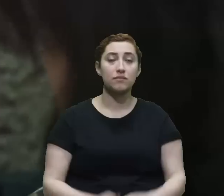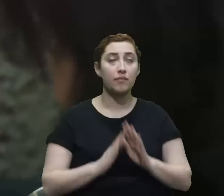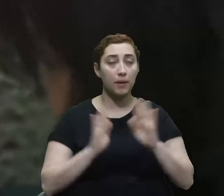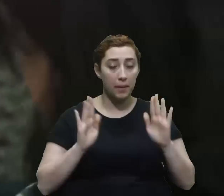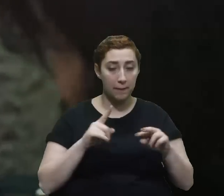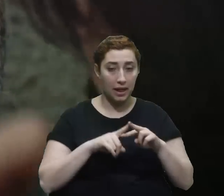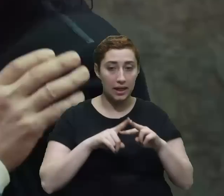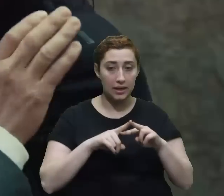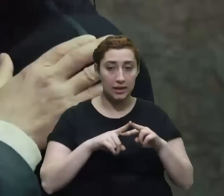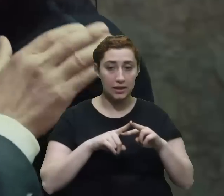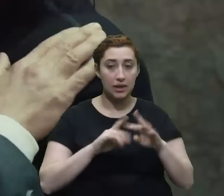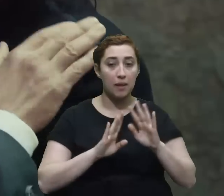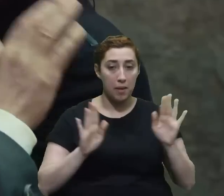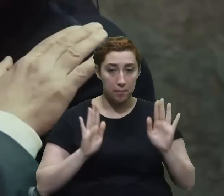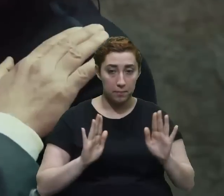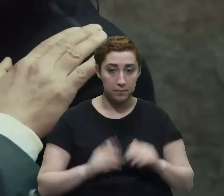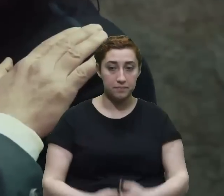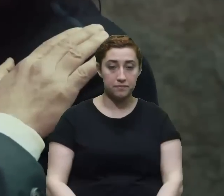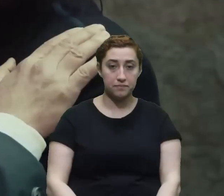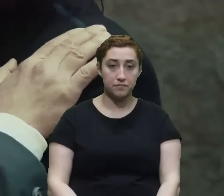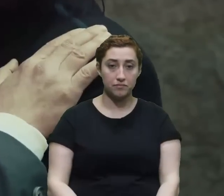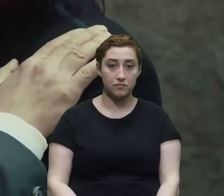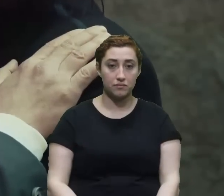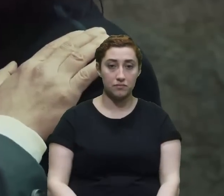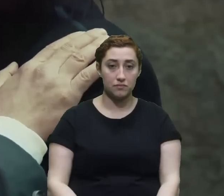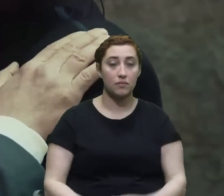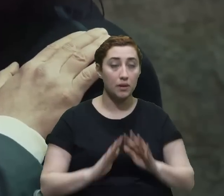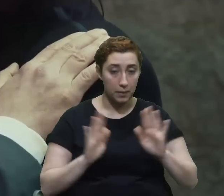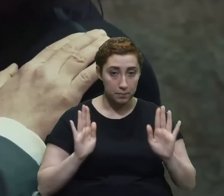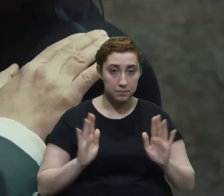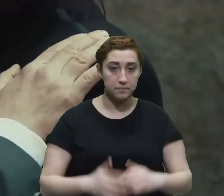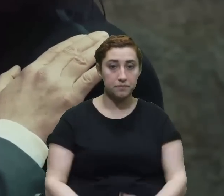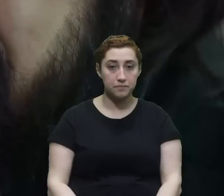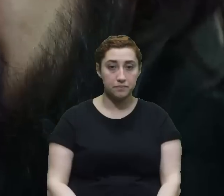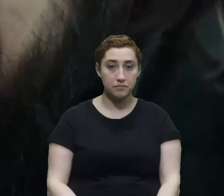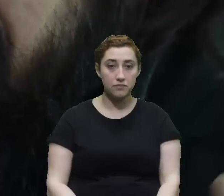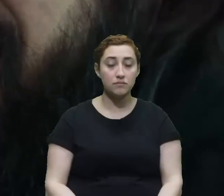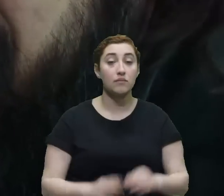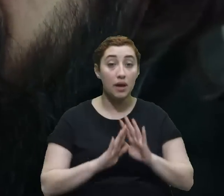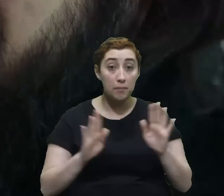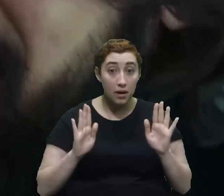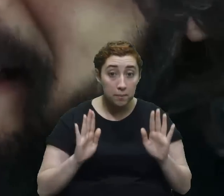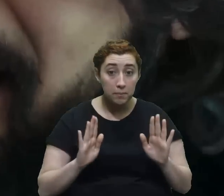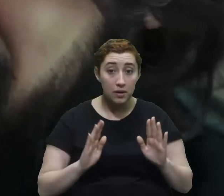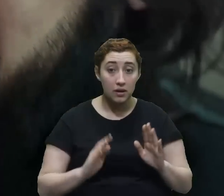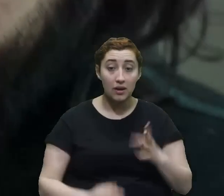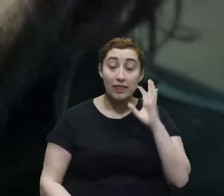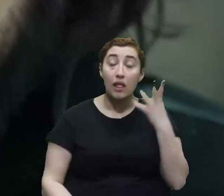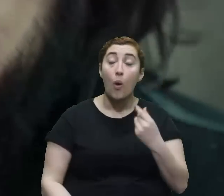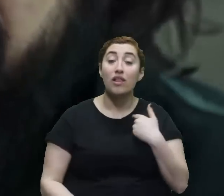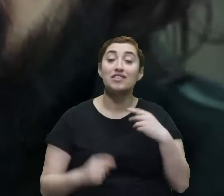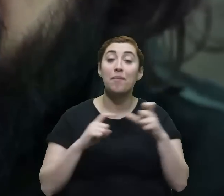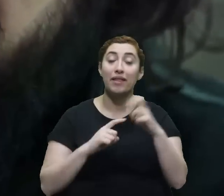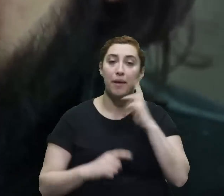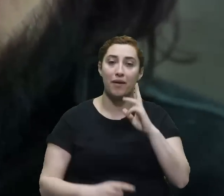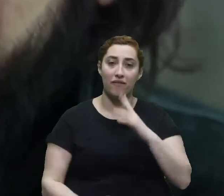Tamam Ali. Tamam. Omzunu patpatladı Ali'nin. Tamam. Tamam. Delireceğim Ethem